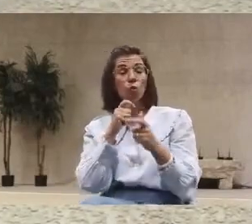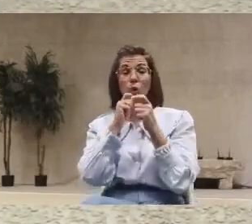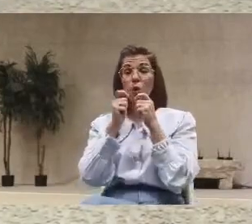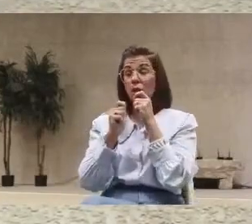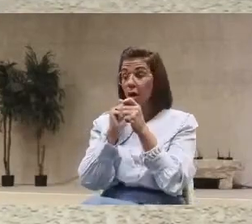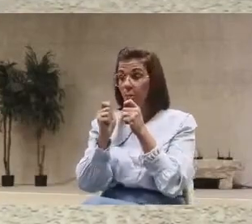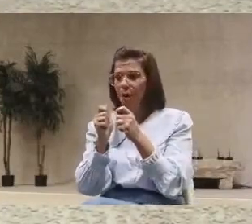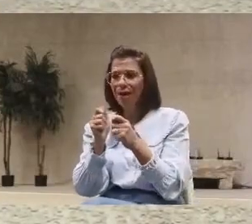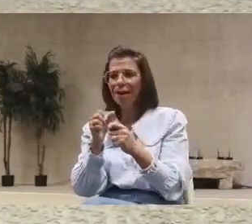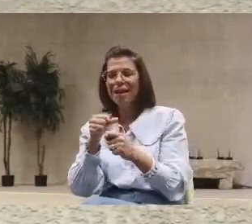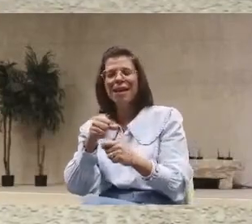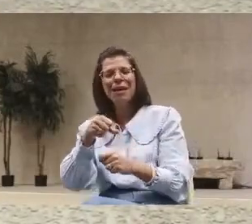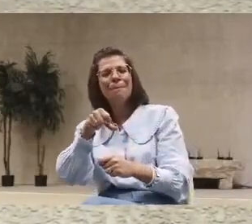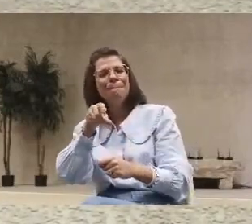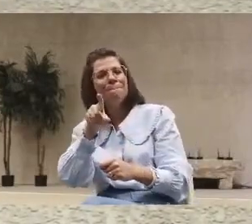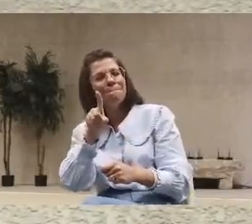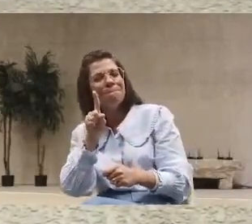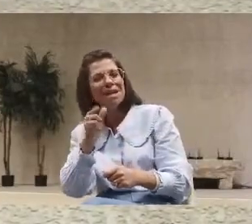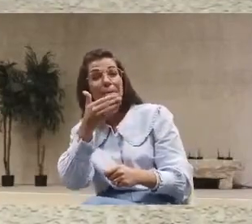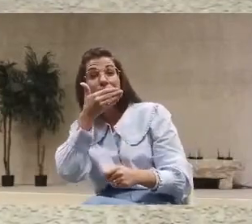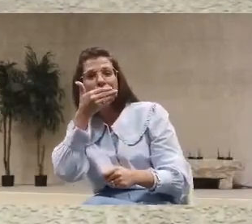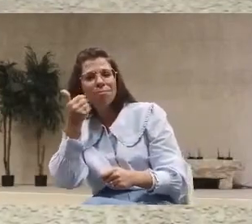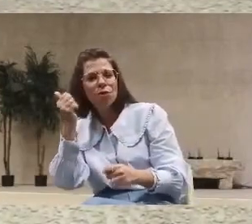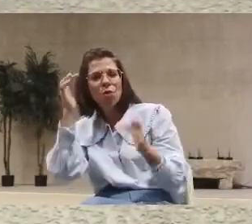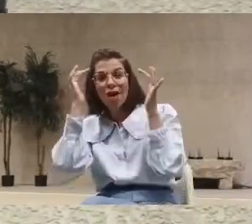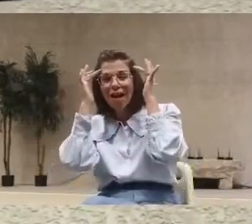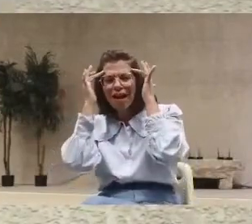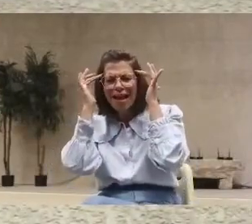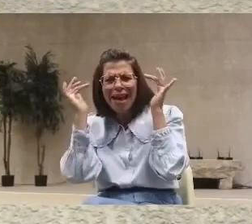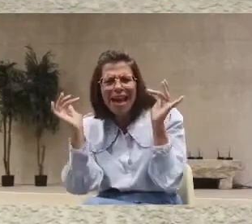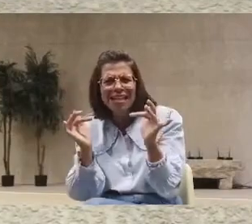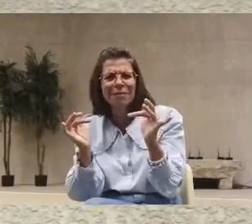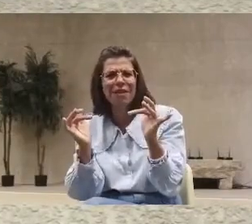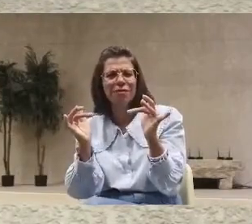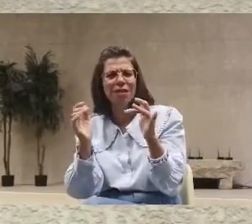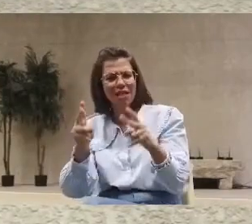pièges qui existent parce que on le veut tellement